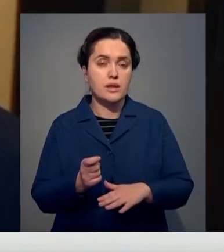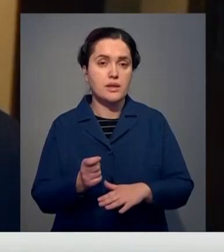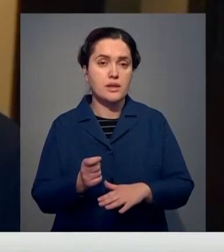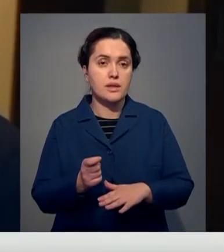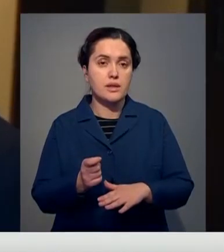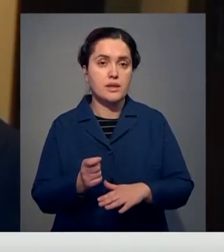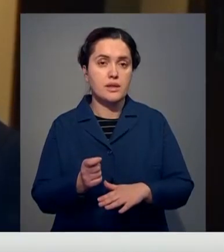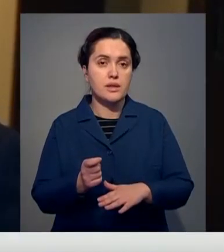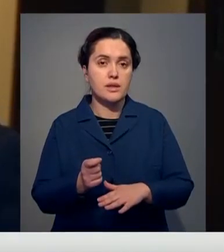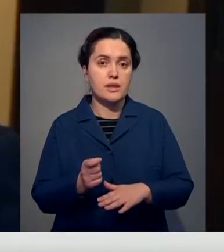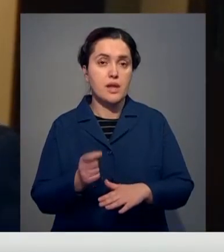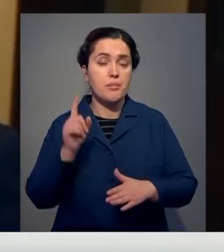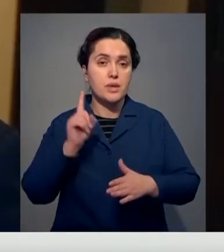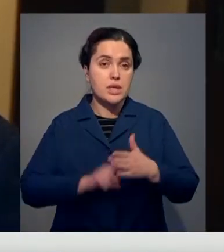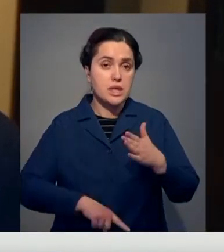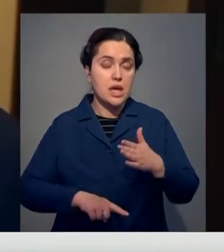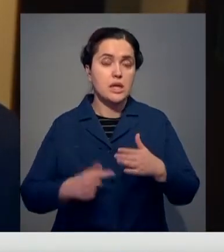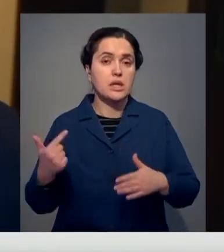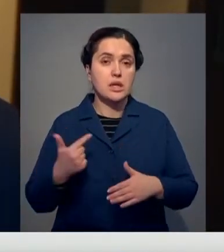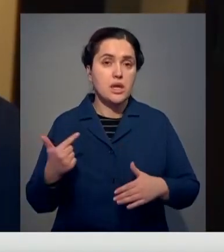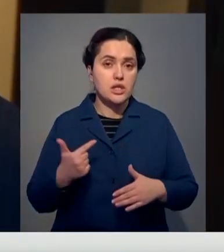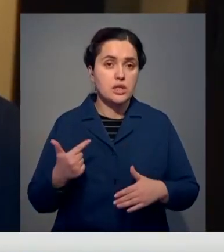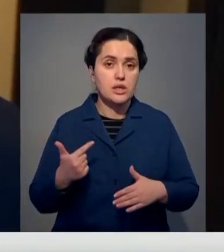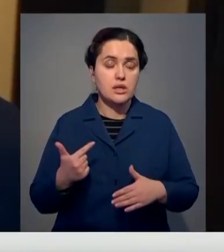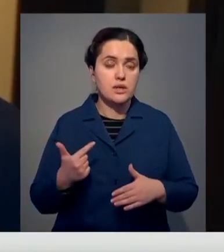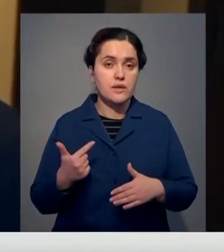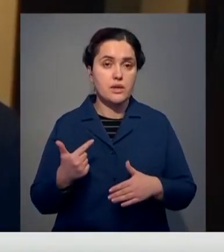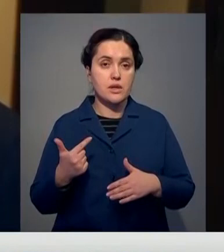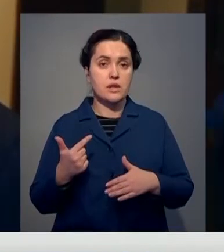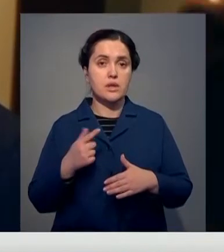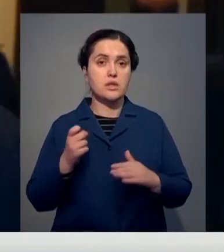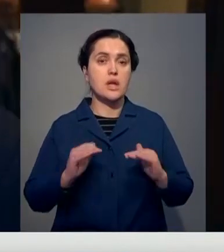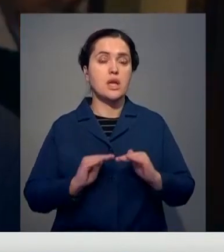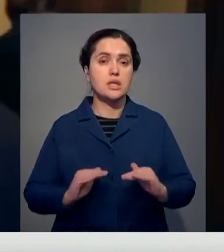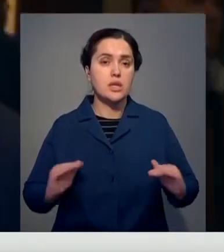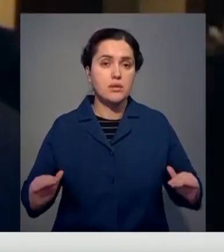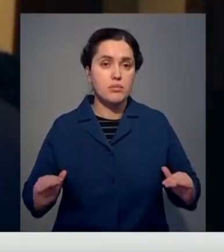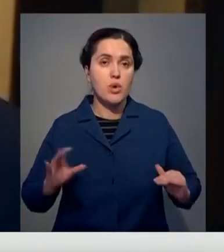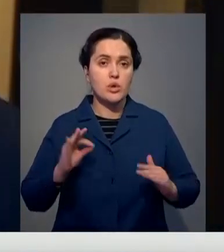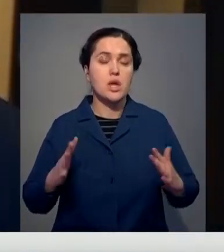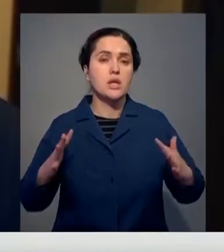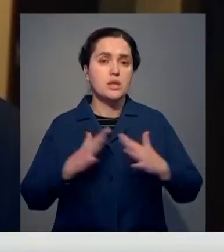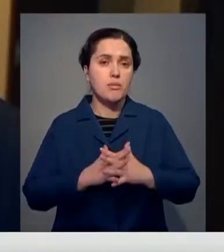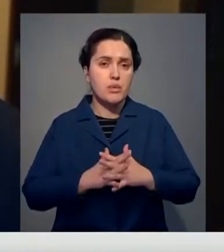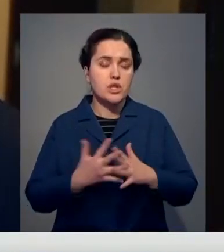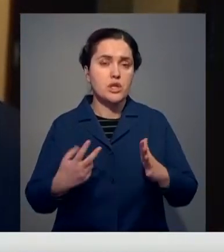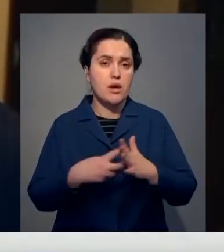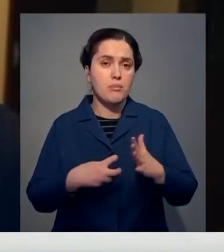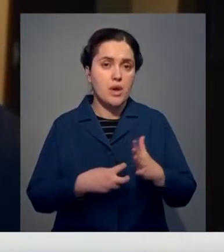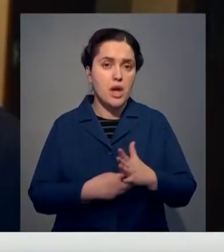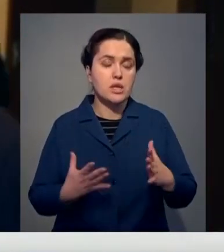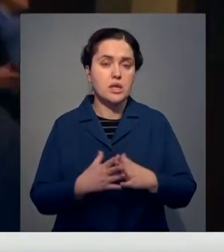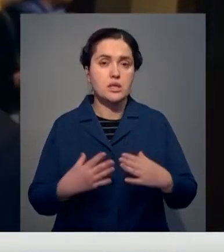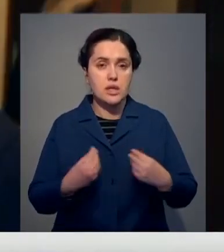о признании гражданства за детьми от смешанных браков,